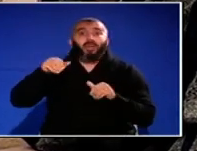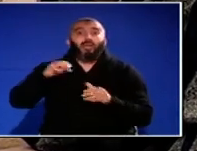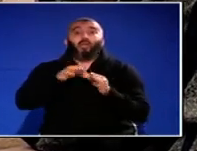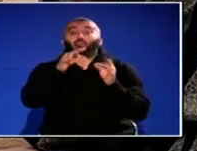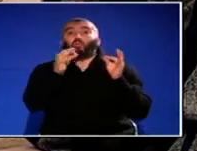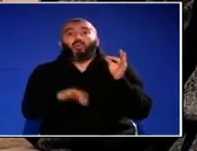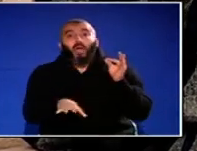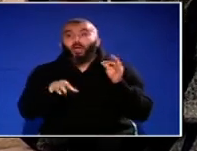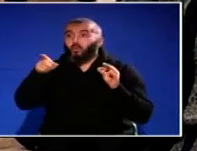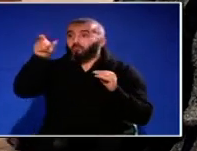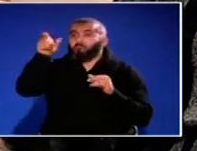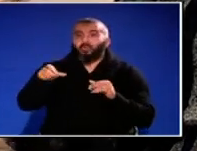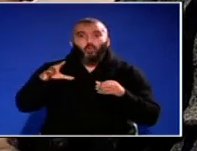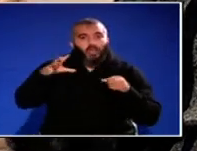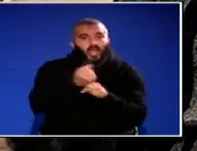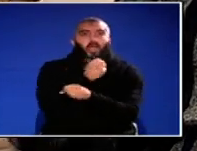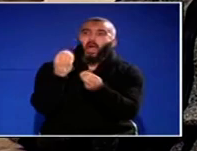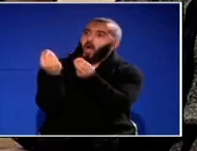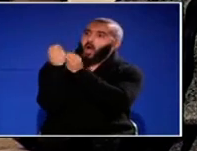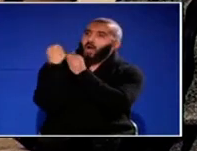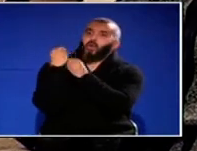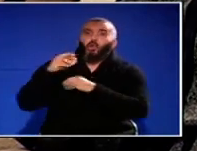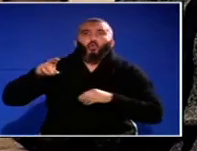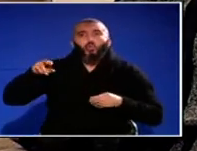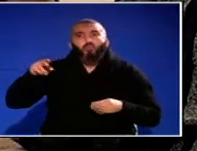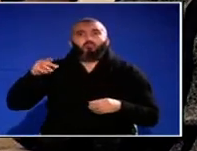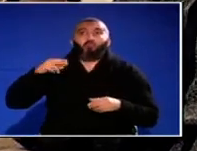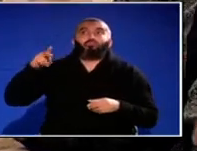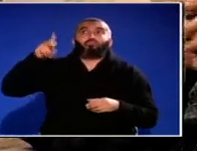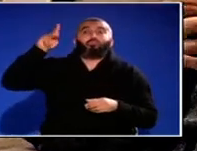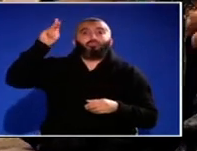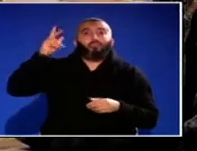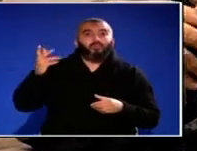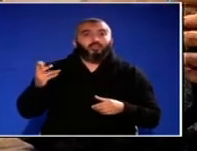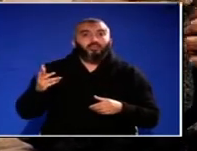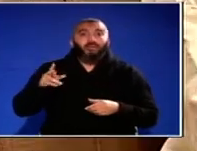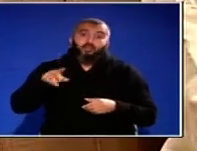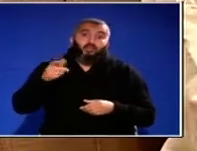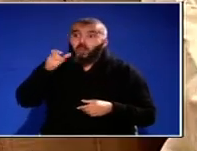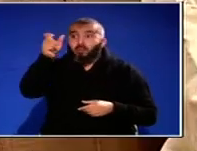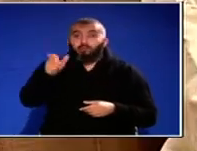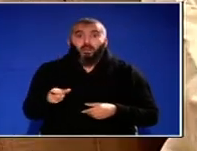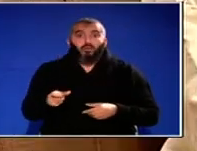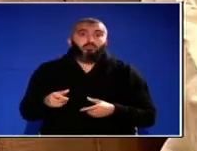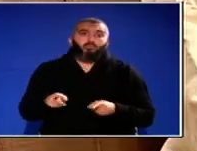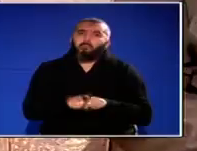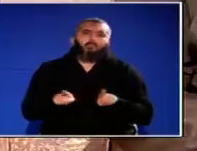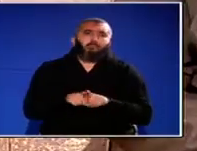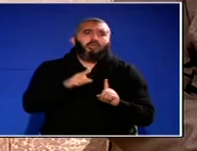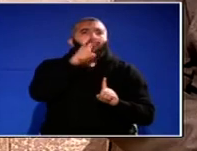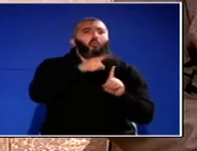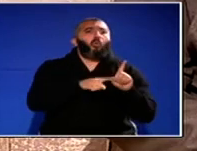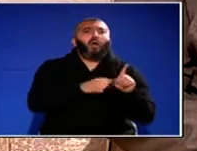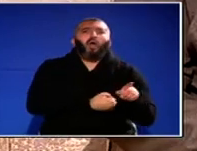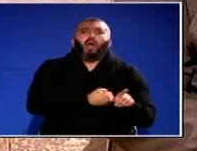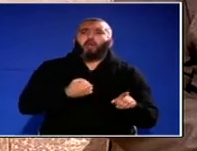أن صحيح فيها كما قال أستاذنا فيها عدم الظلم، نعم هو الإنسان يربي نفسه كما في رمضان يربي نفسه على